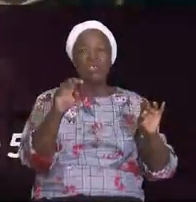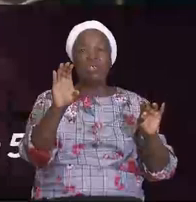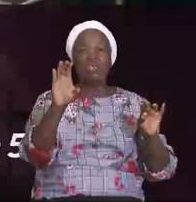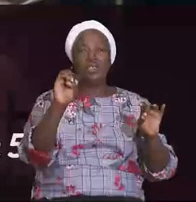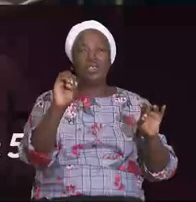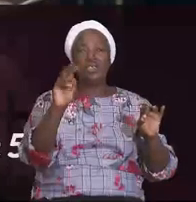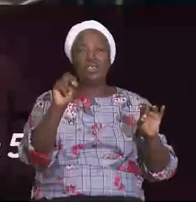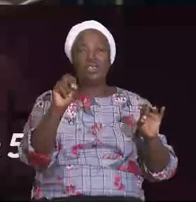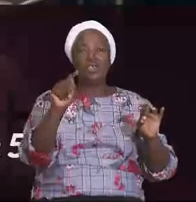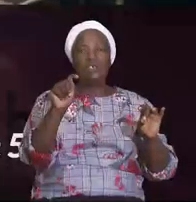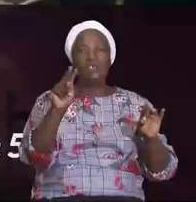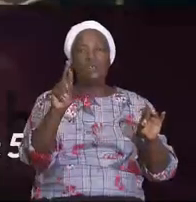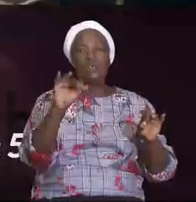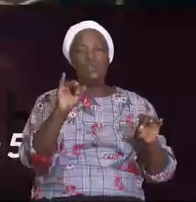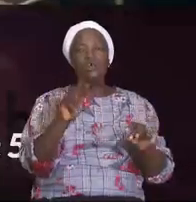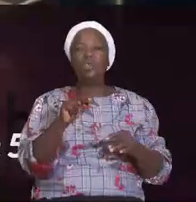Matthieu 8, verset 8.